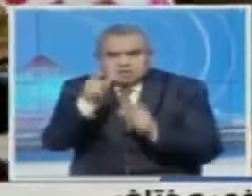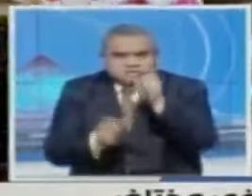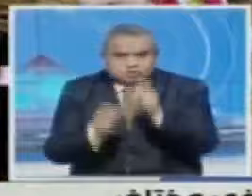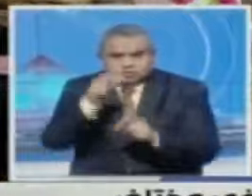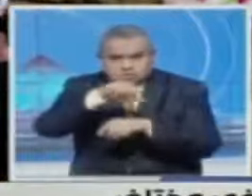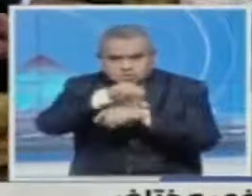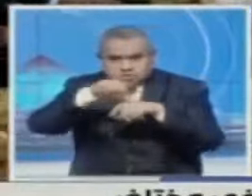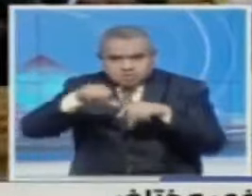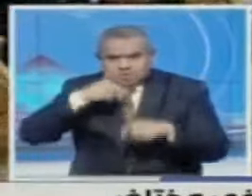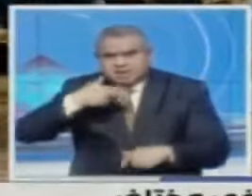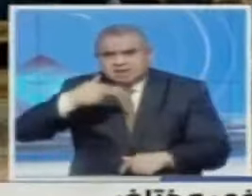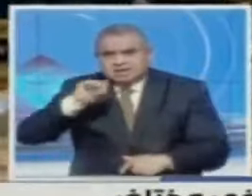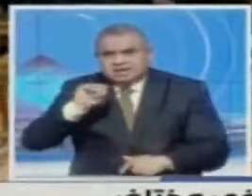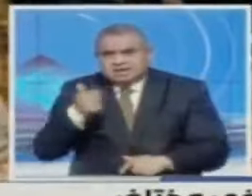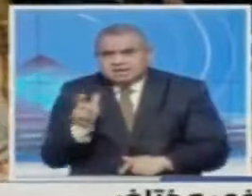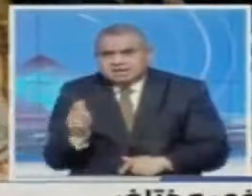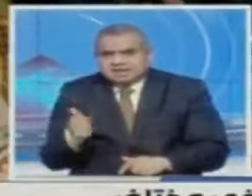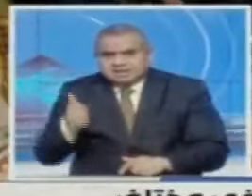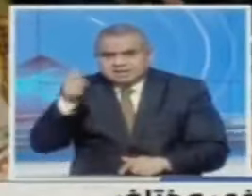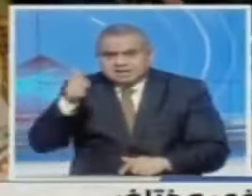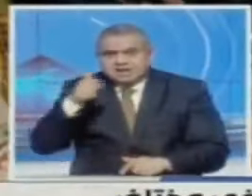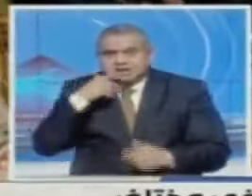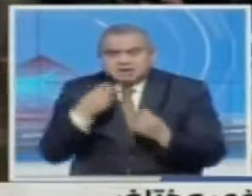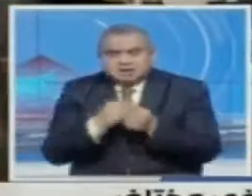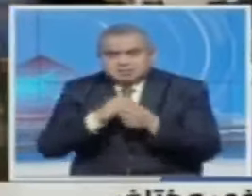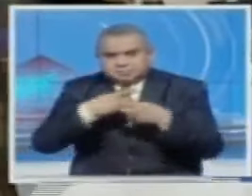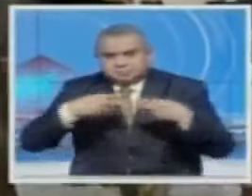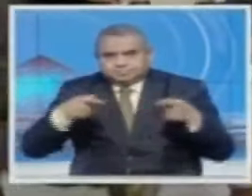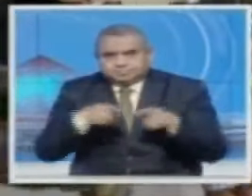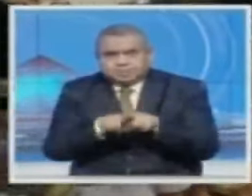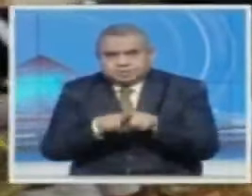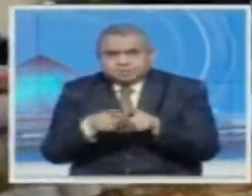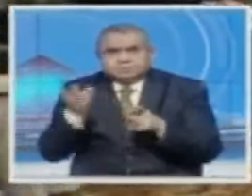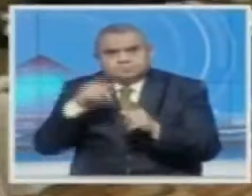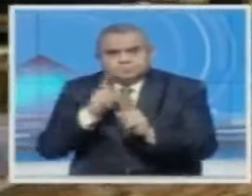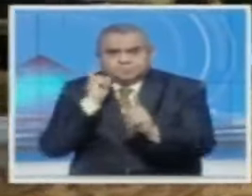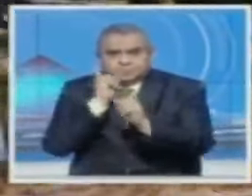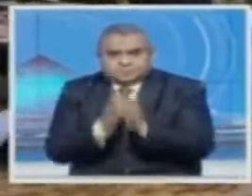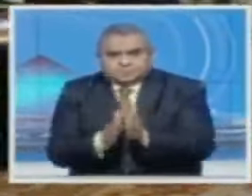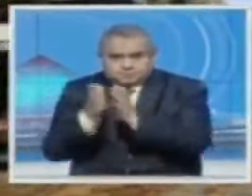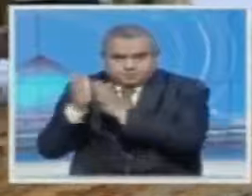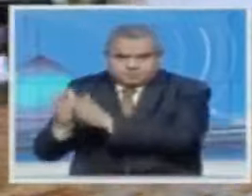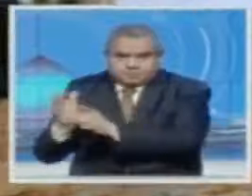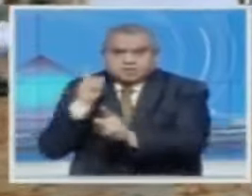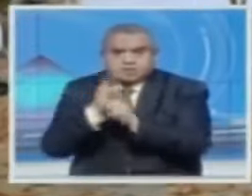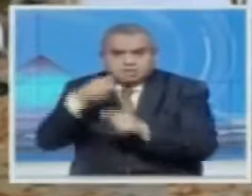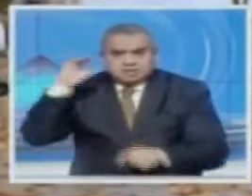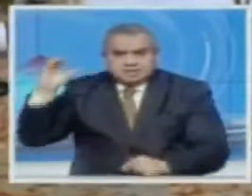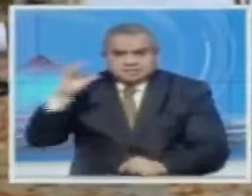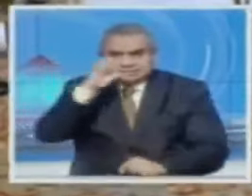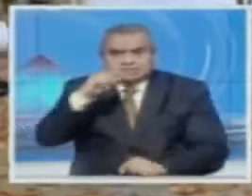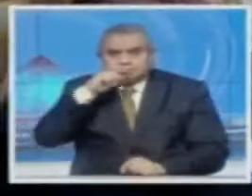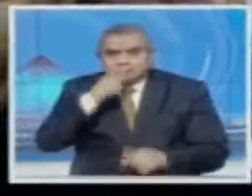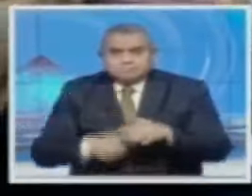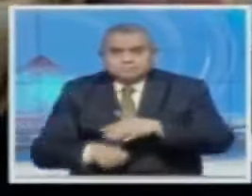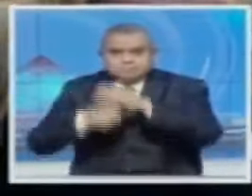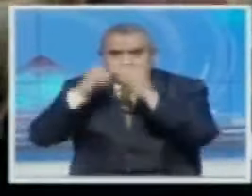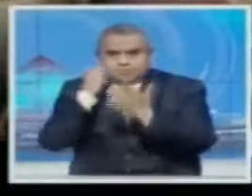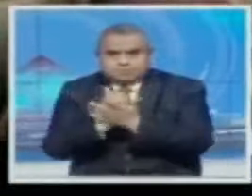في غينيا الاستوائية في مختلف القطاعات. كما استقبل السيد الرئيس عبد الفتاح السيسي السيدة كاترين